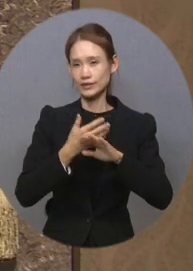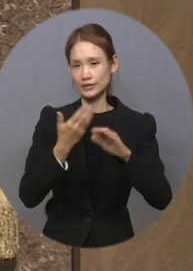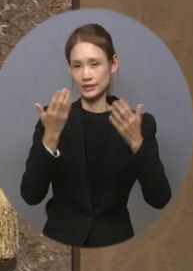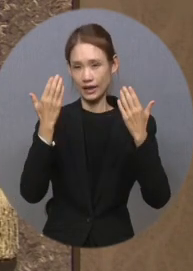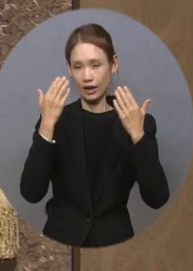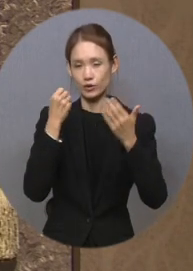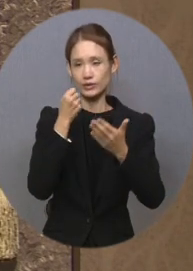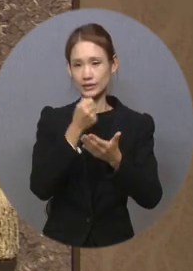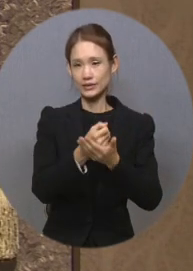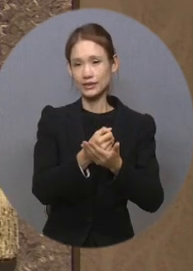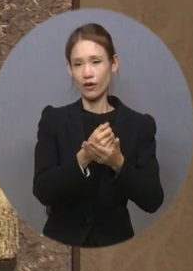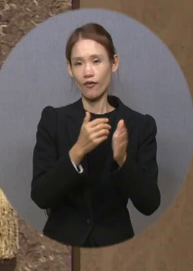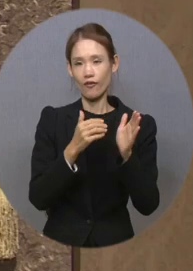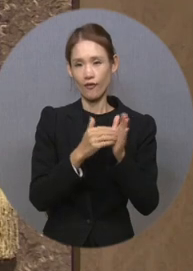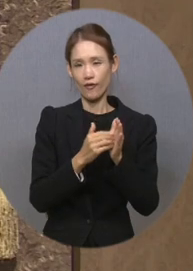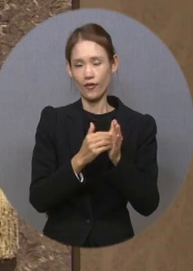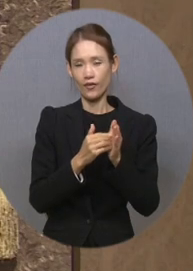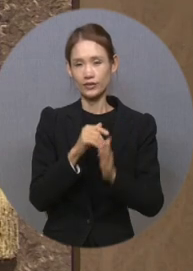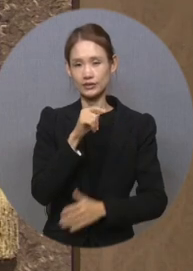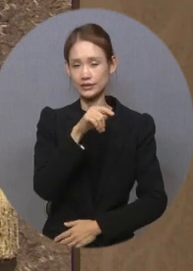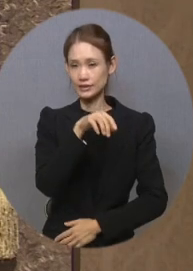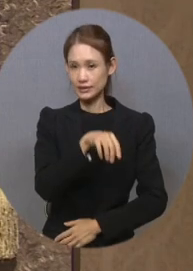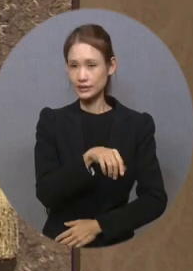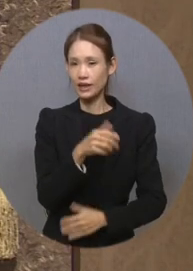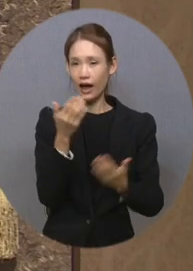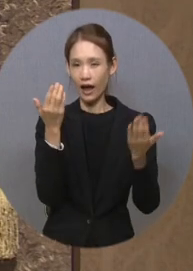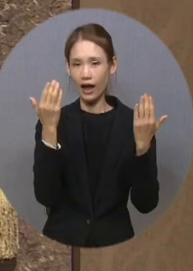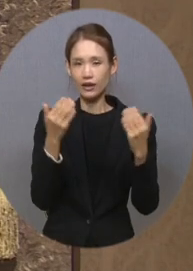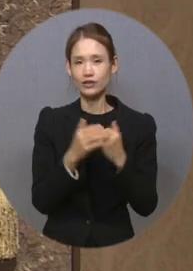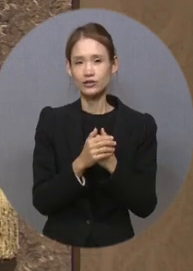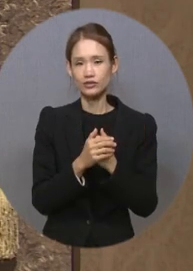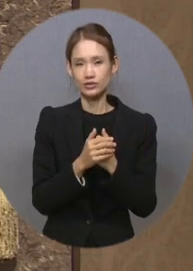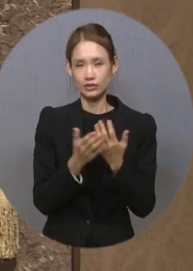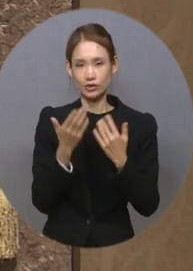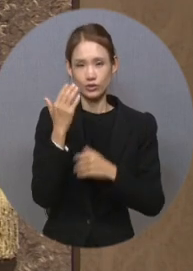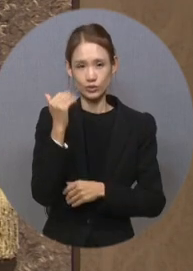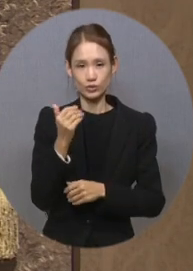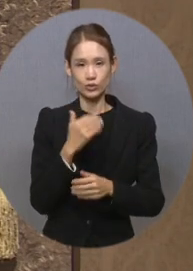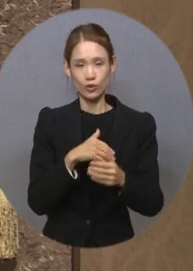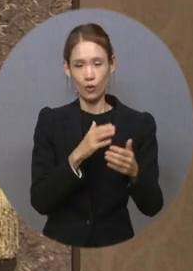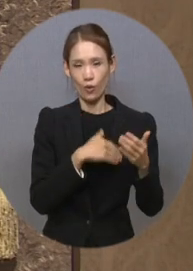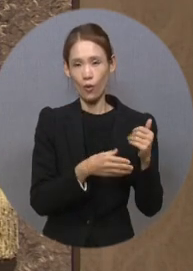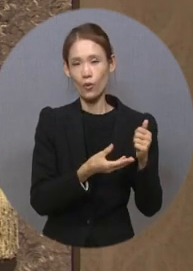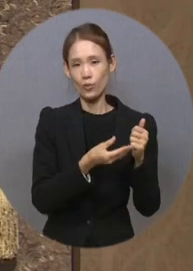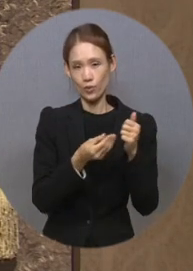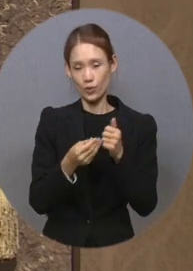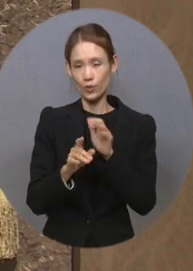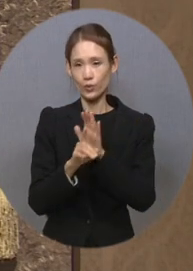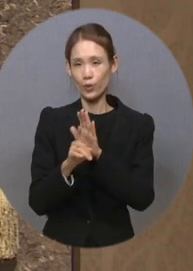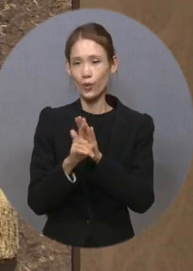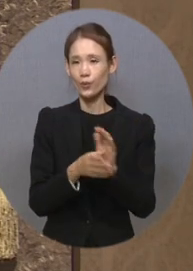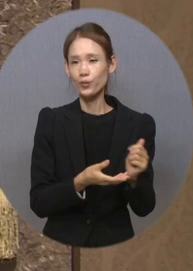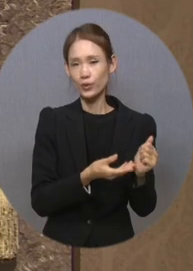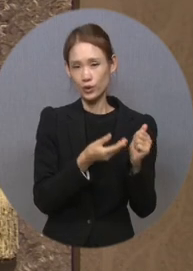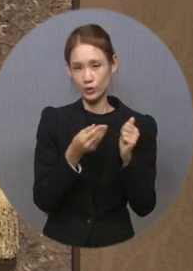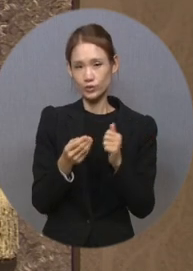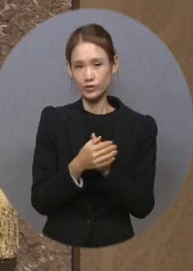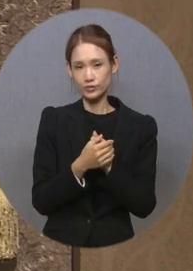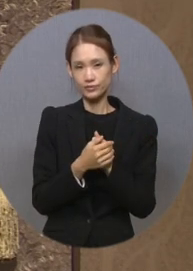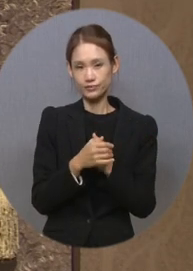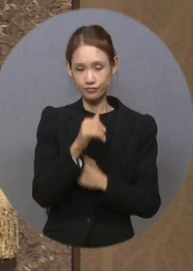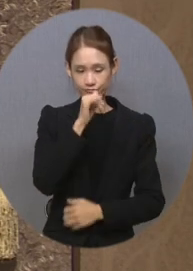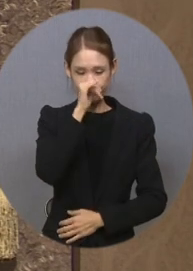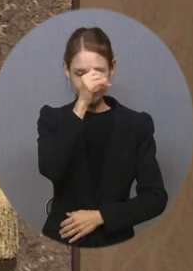했습니다. 아. 예. 그래서 그 학교는 교장 선생님도 공모로 모시고 또 우수한